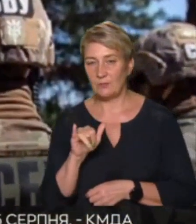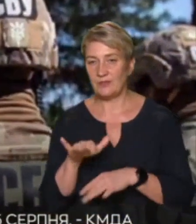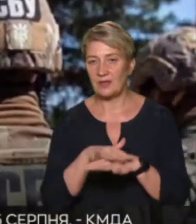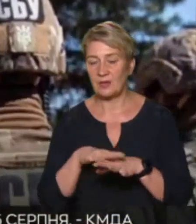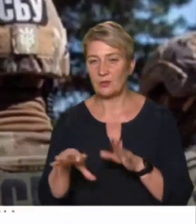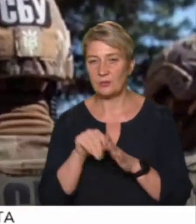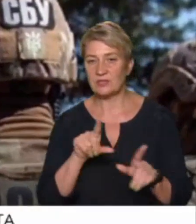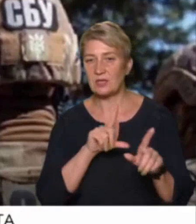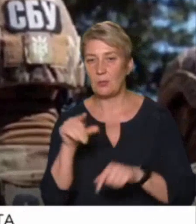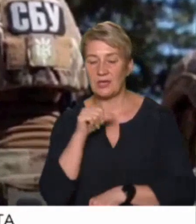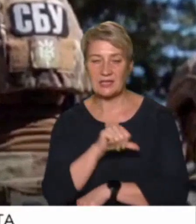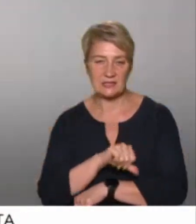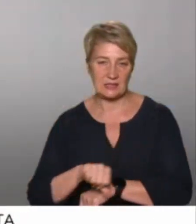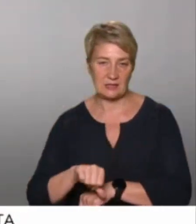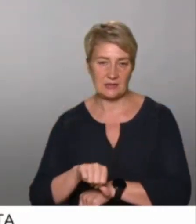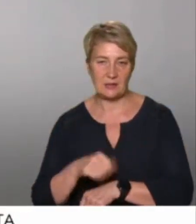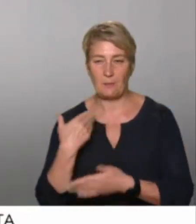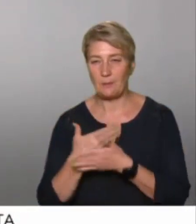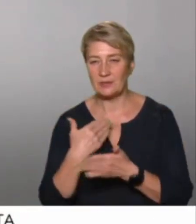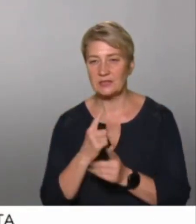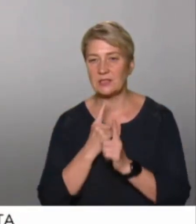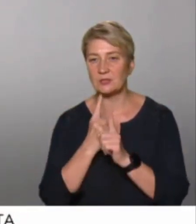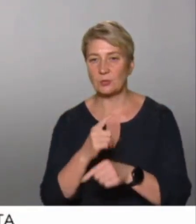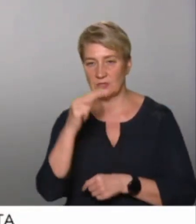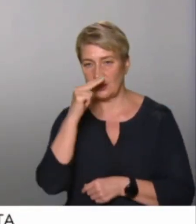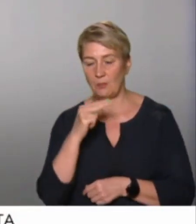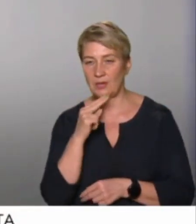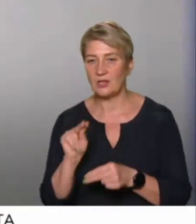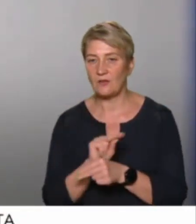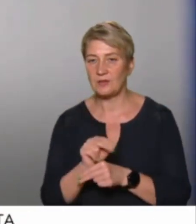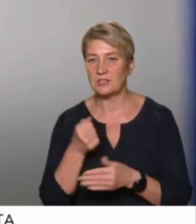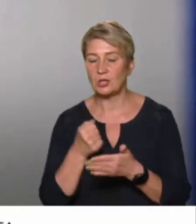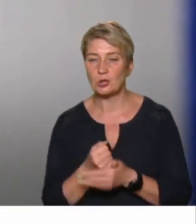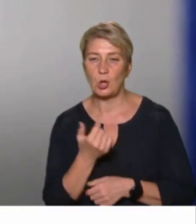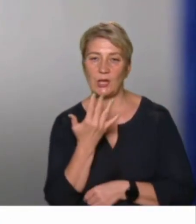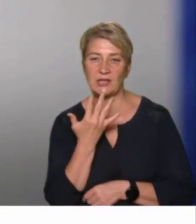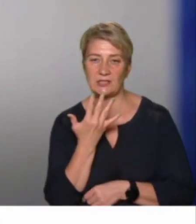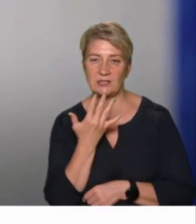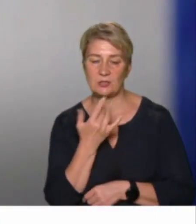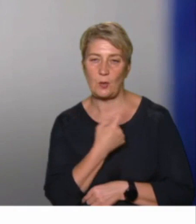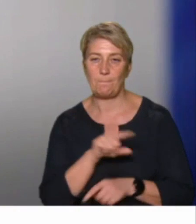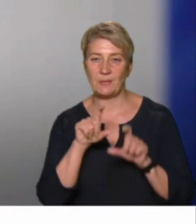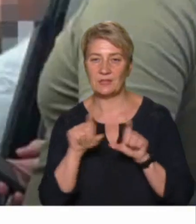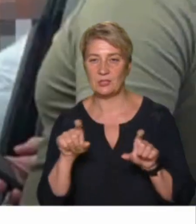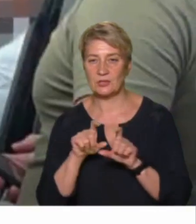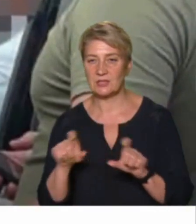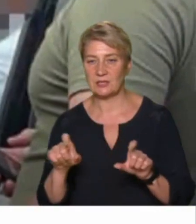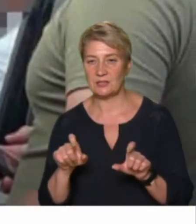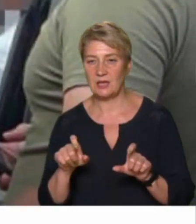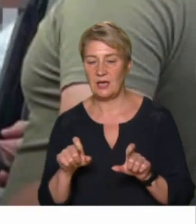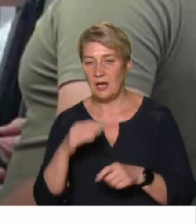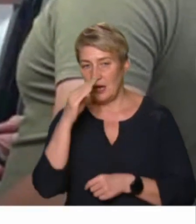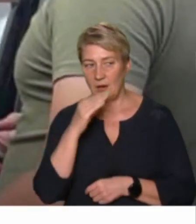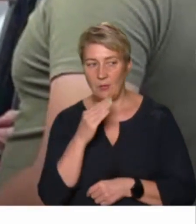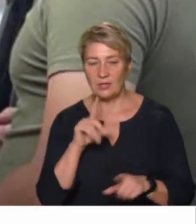поїхав за межі нашої держави під виглядом супроводження батька на лікування до іноземного медичного закладу. При цьому батько нардепа